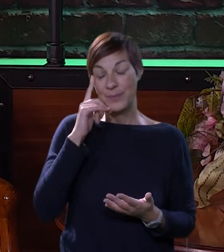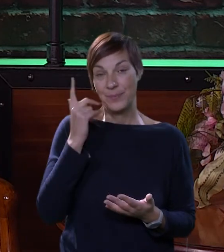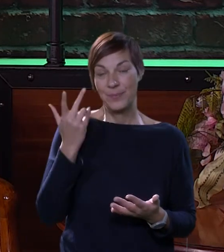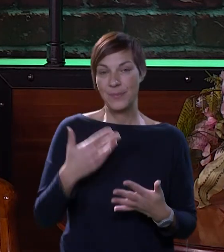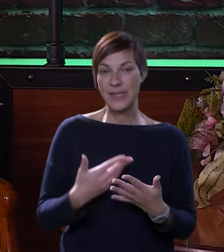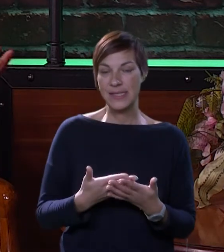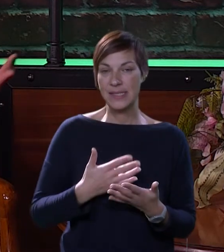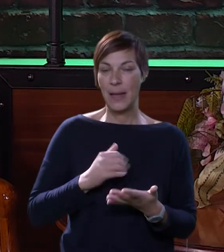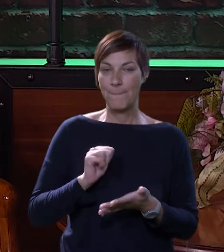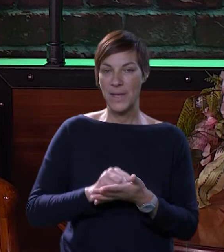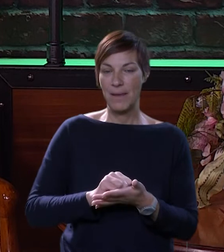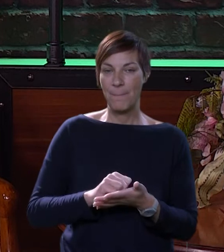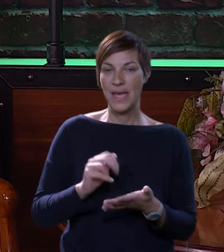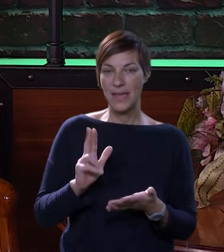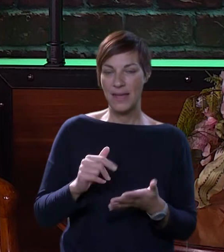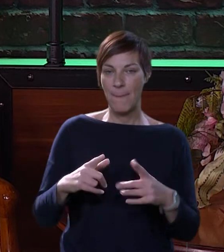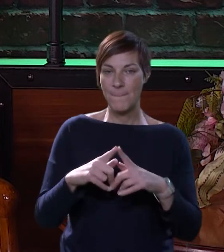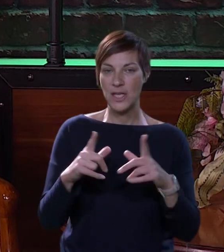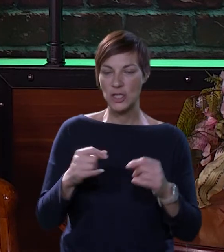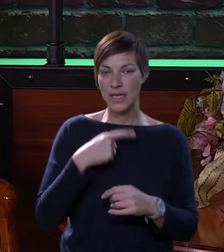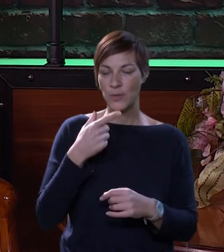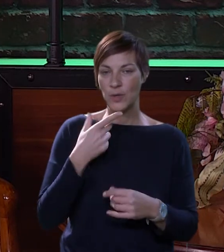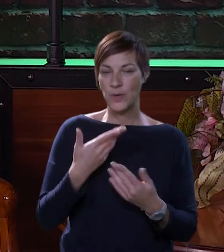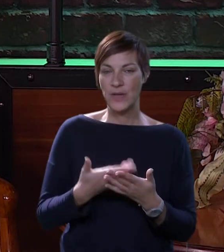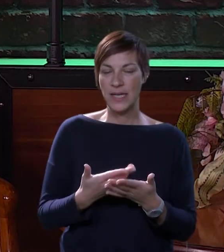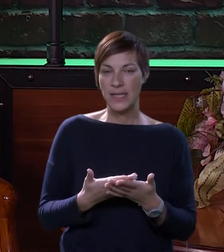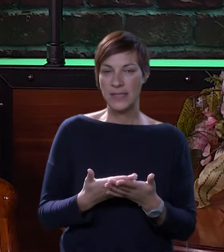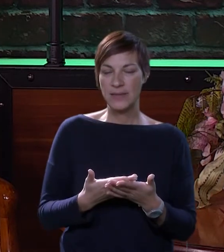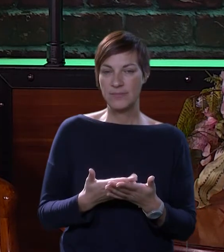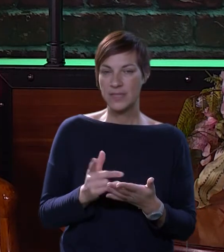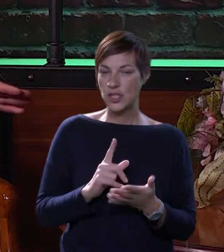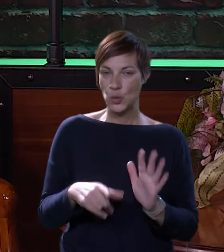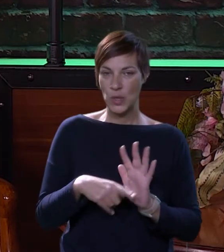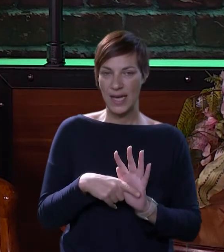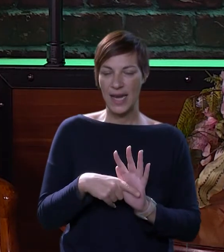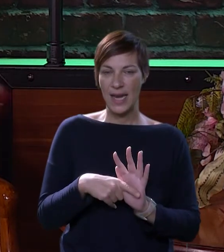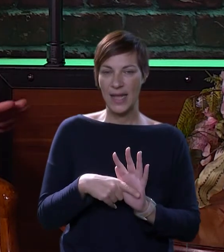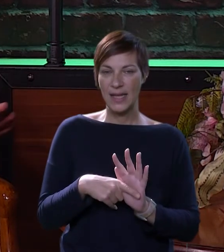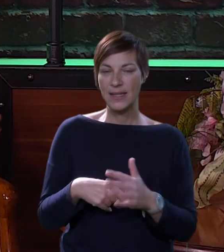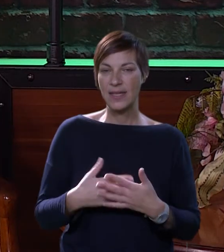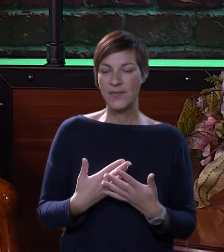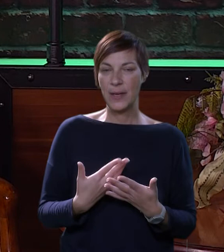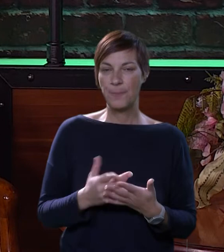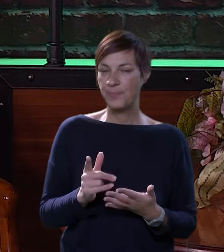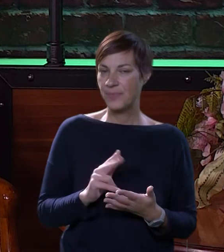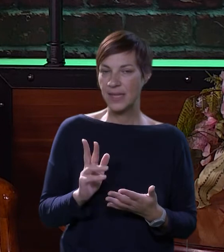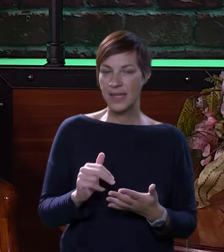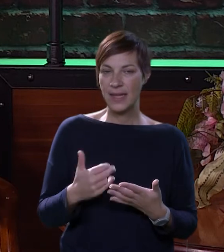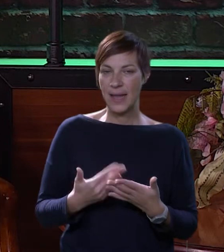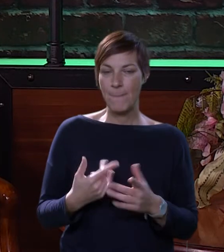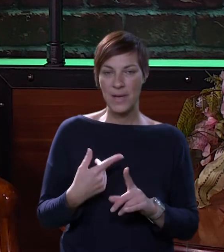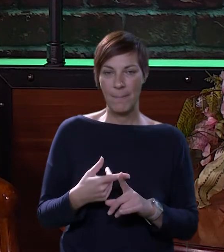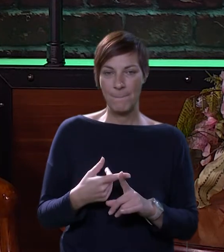nekad i mediji imaju tu sliku i govore da su apsolutno one su negativne, znači negativna konotacija,